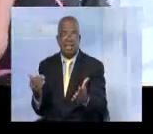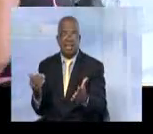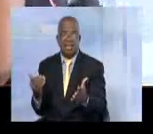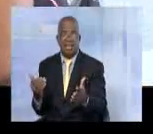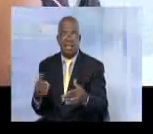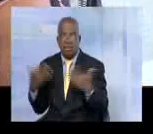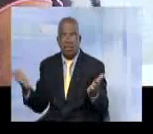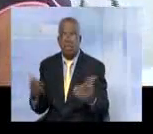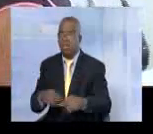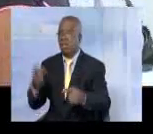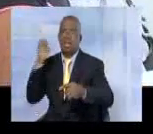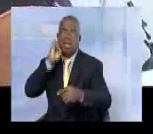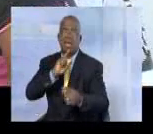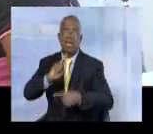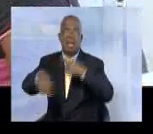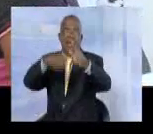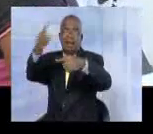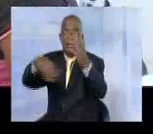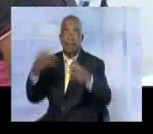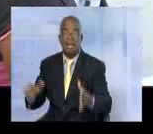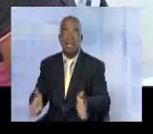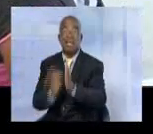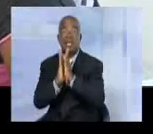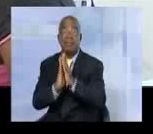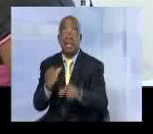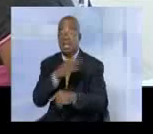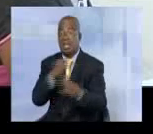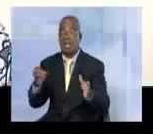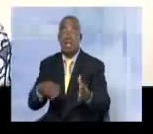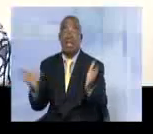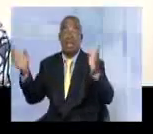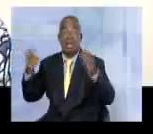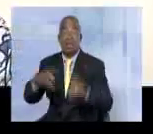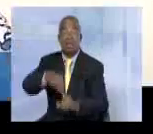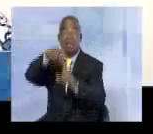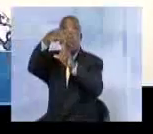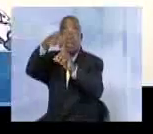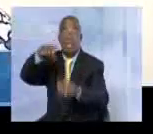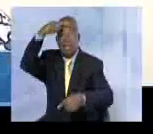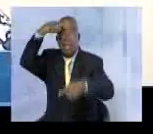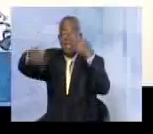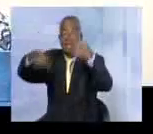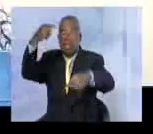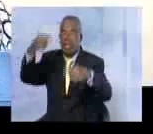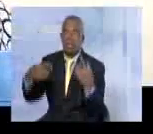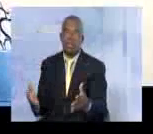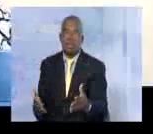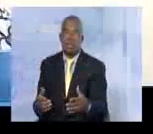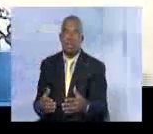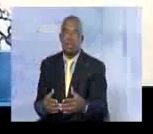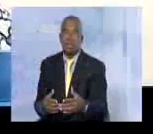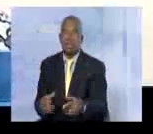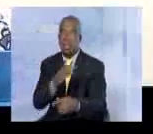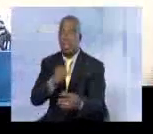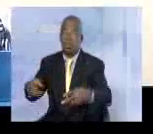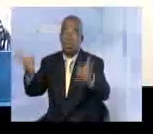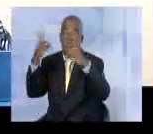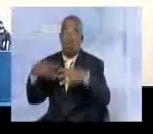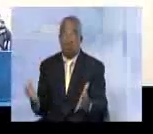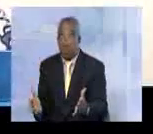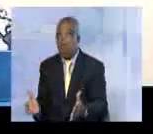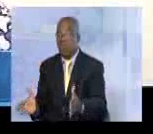justement le but visé par les organisateurs de ce salon. Nous avons été invités à cette fois pour pouvoir écouter nos mamans qui ont